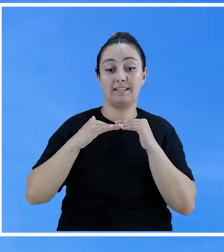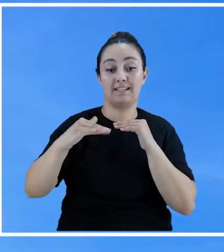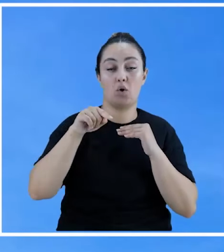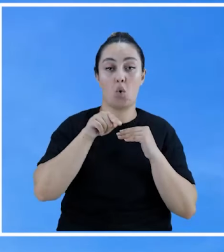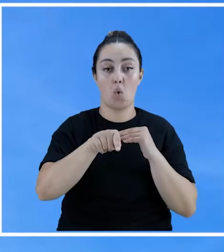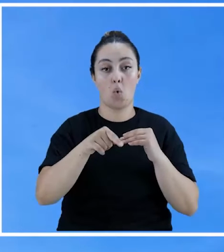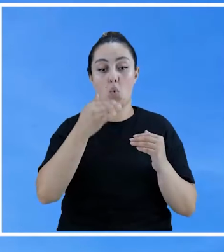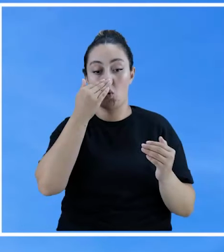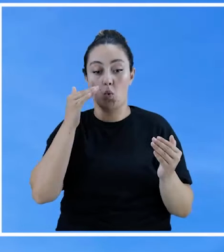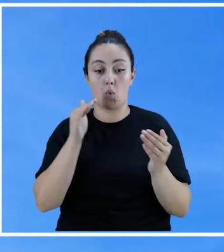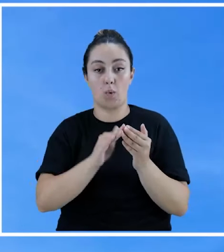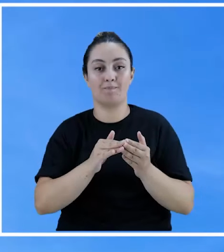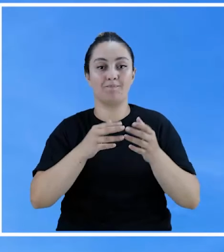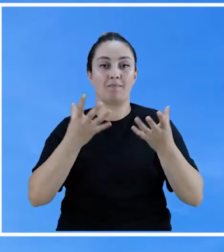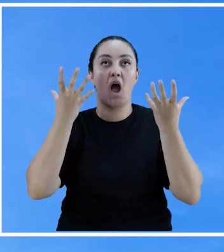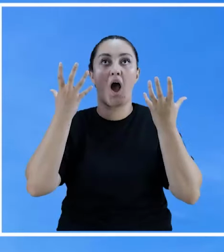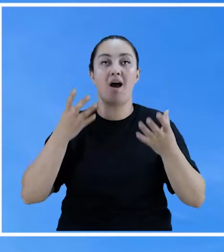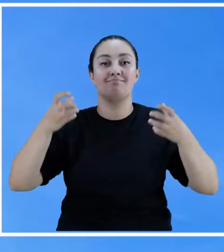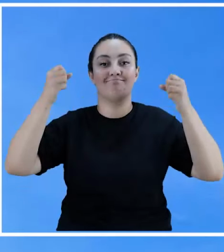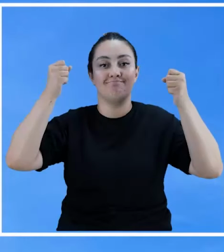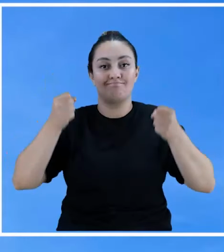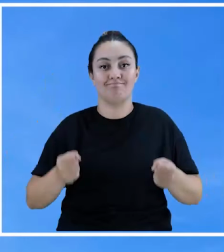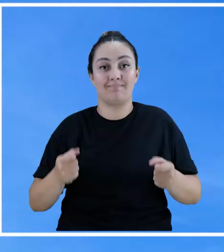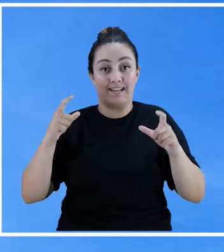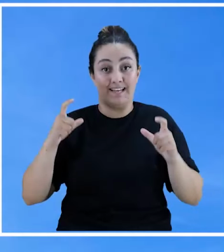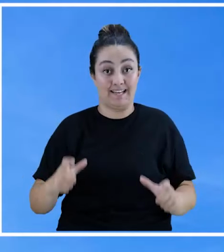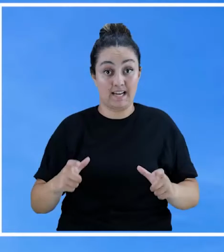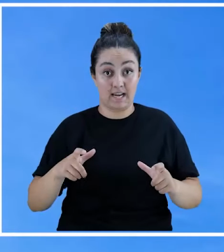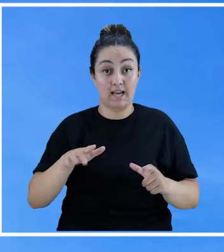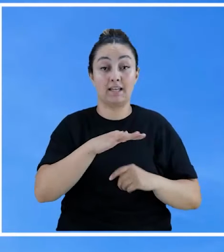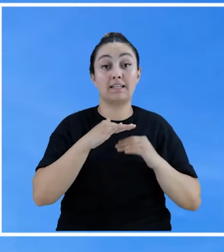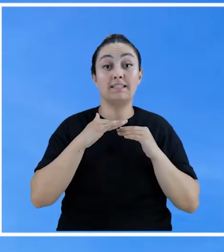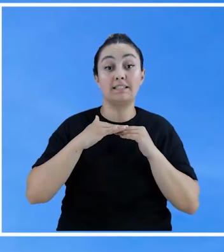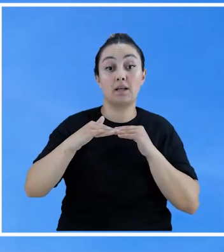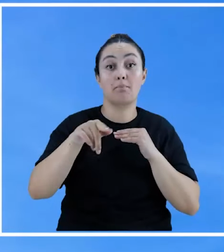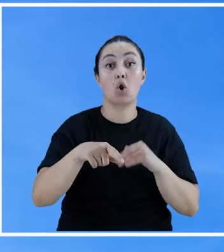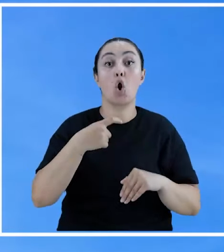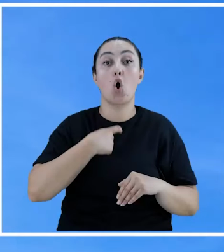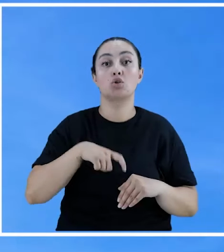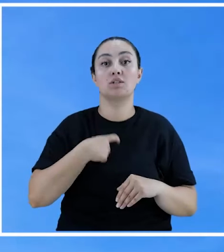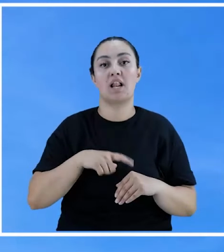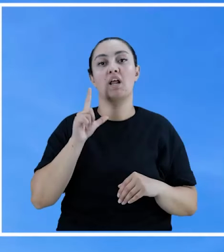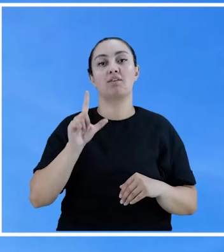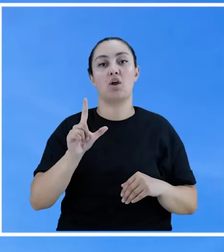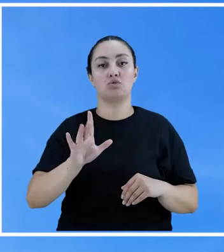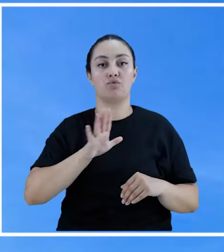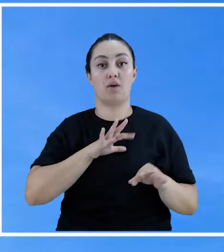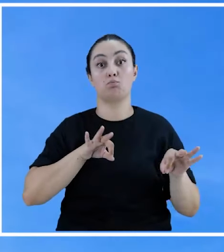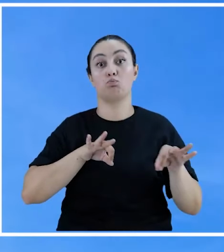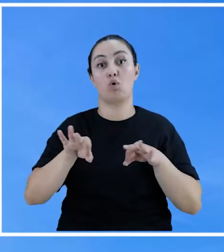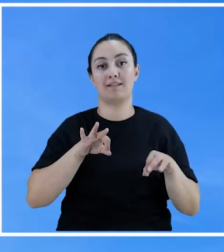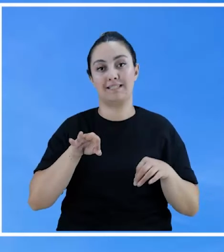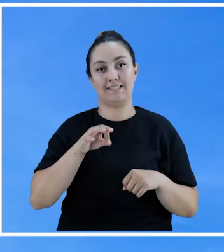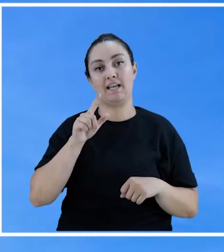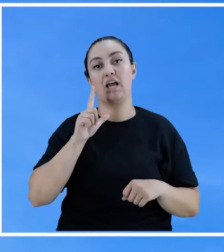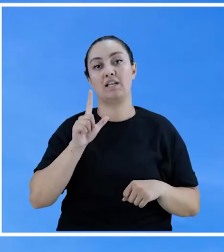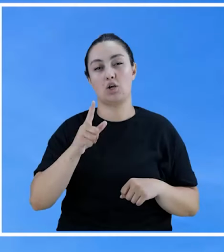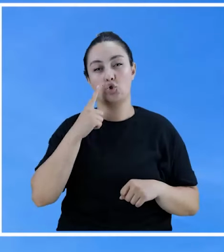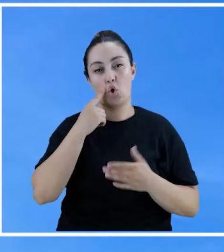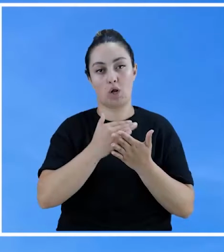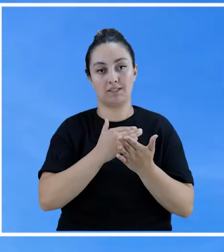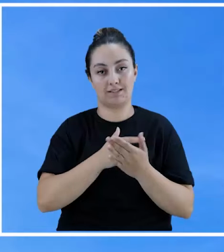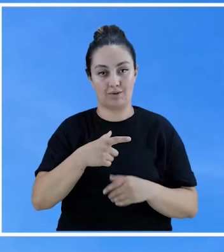zeminin davranışını, taşıma kapasitesini anlamak için zeminin özelliklerine ihtiyaç duyuyoruz, mühendislik